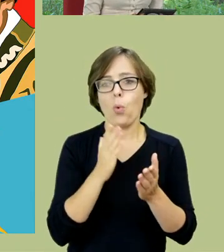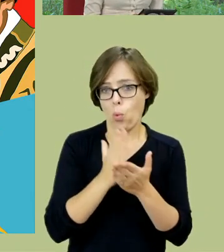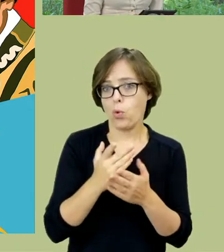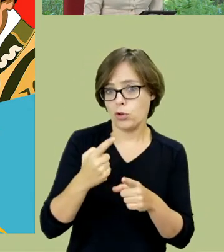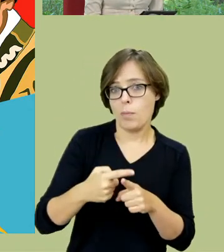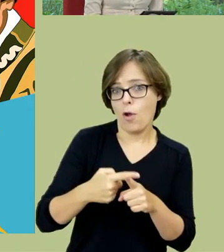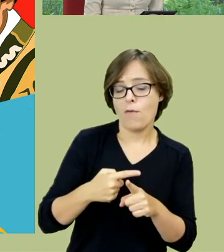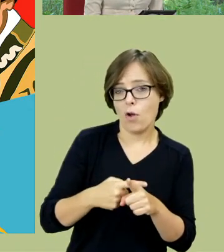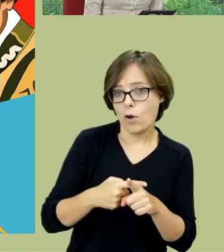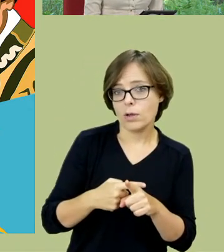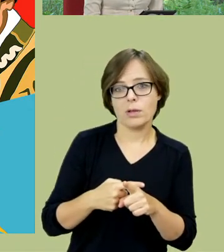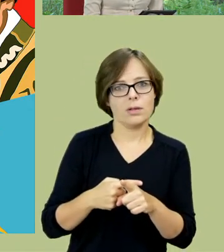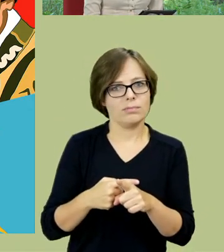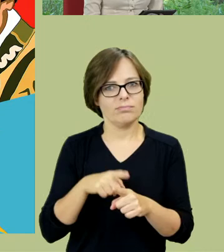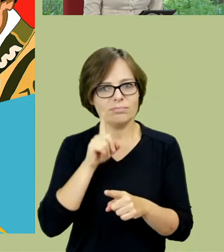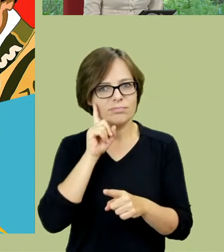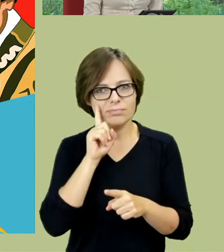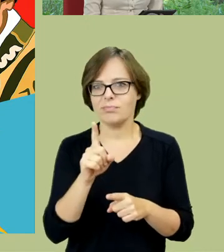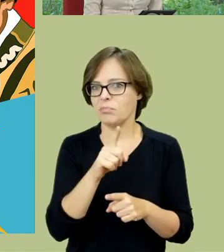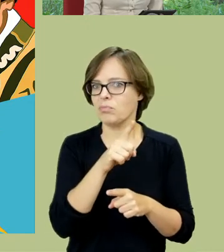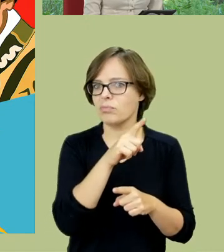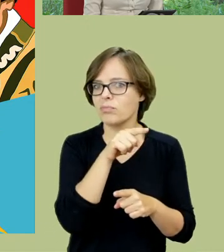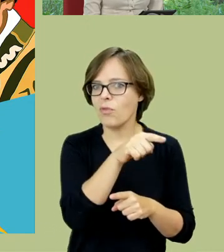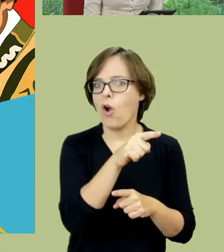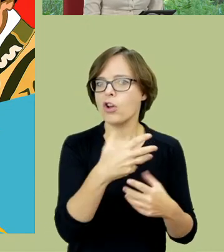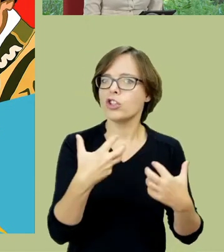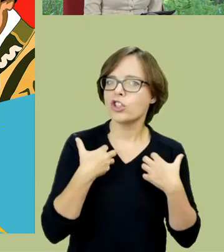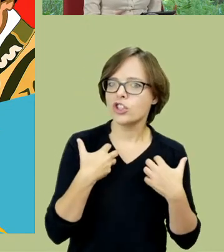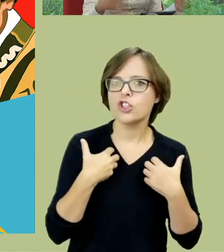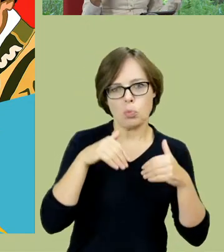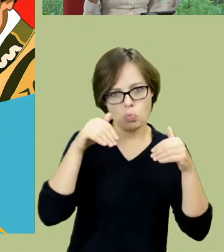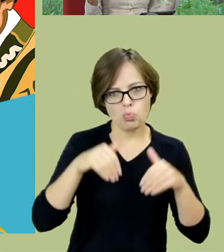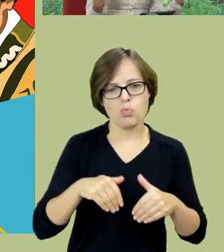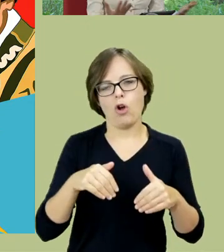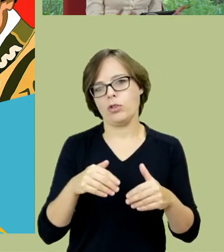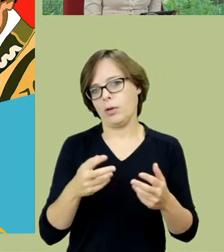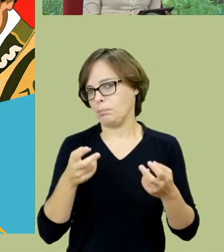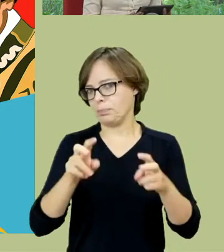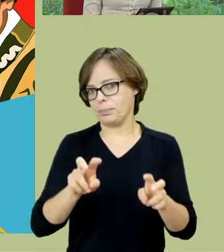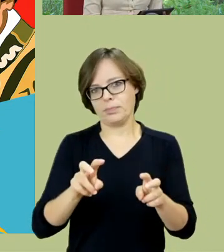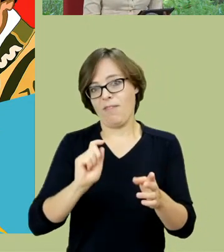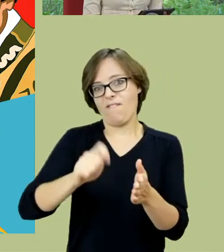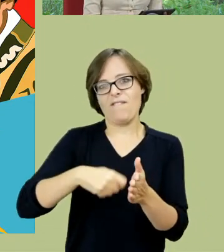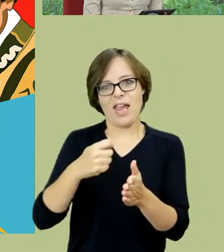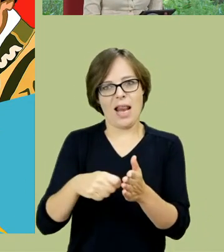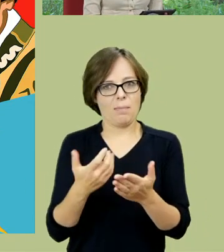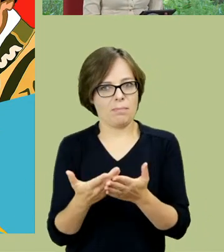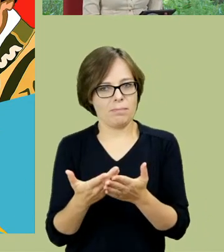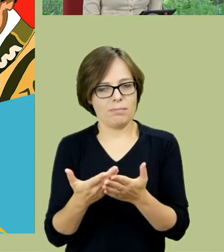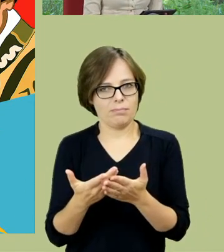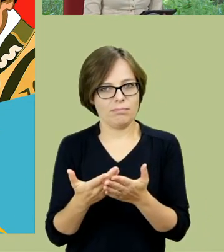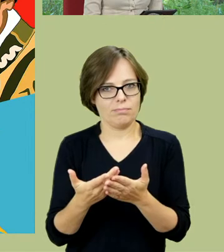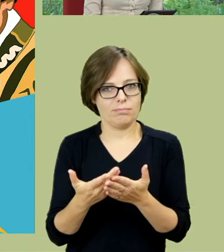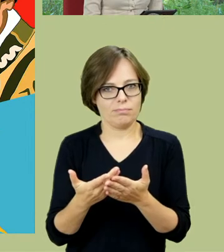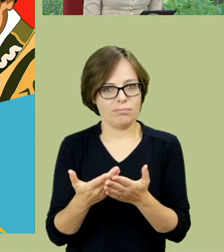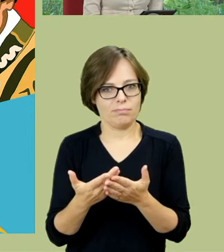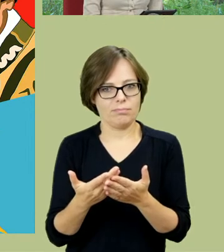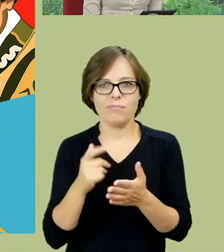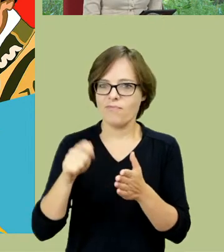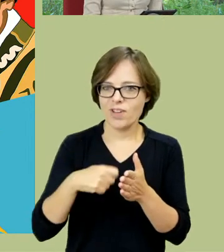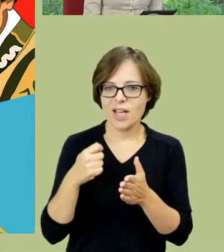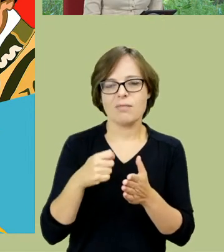być kanwą naprawdę sensacyjnych scen, a może nawet właśnie filmów już poświęconych przede